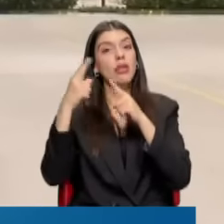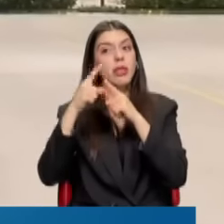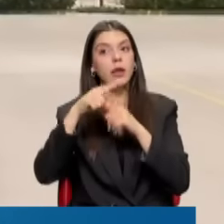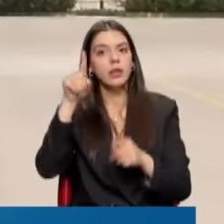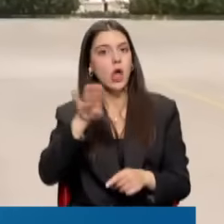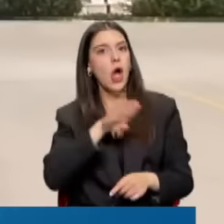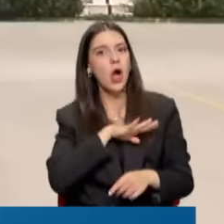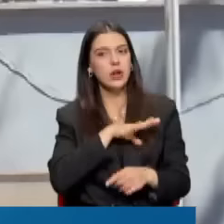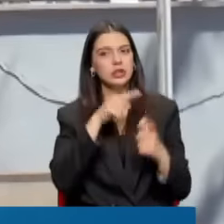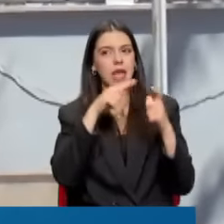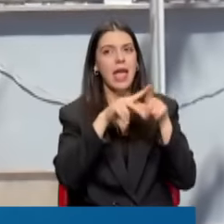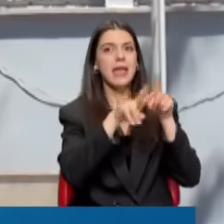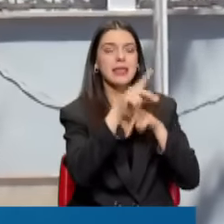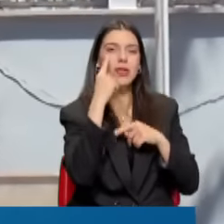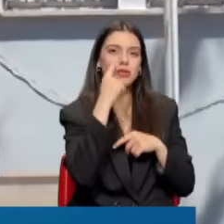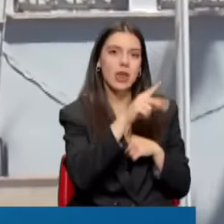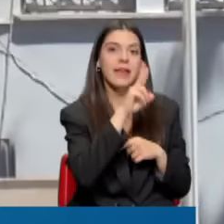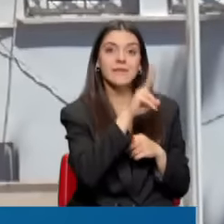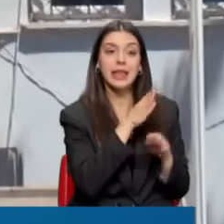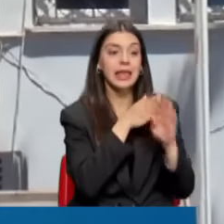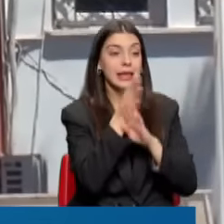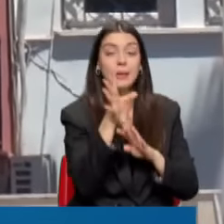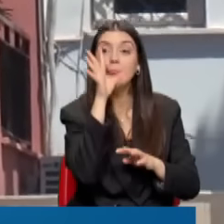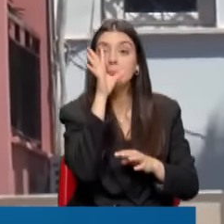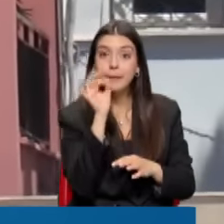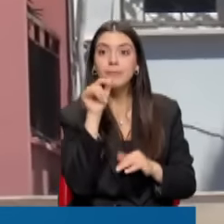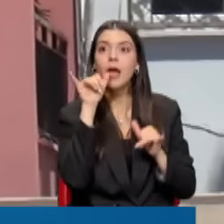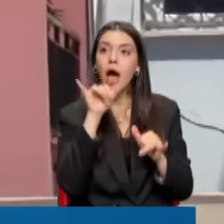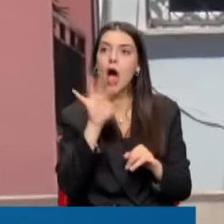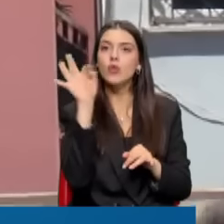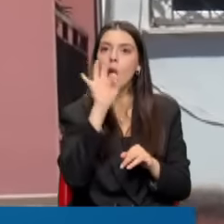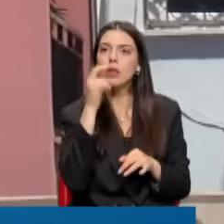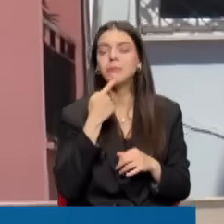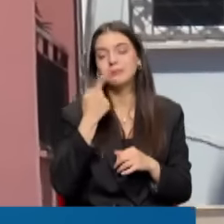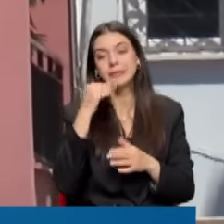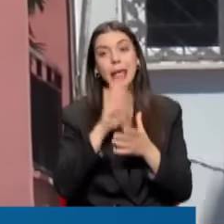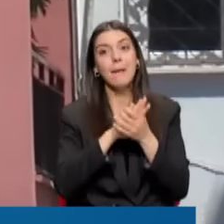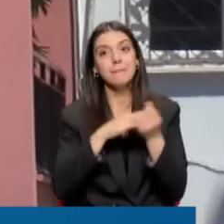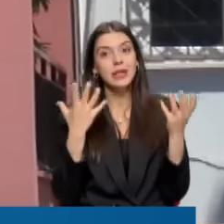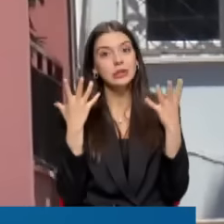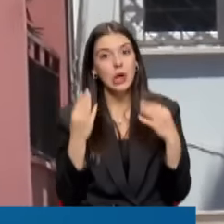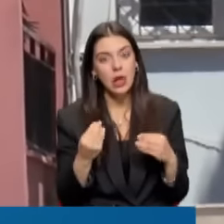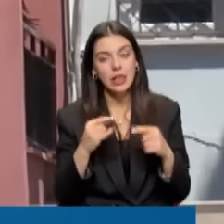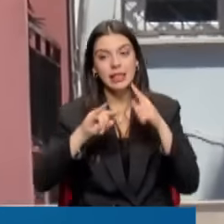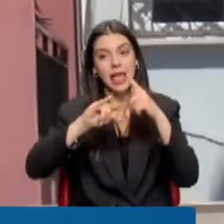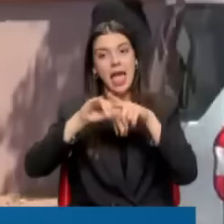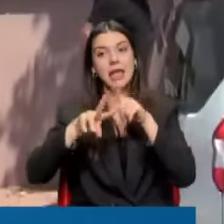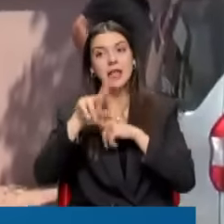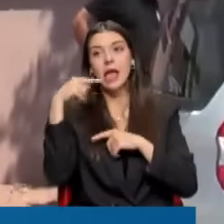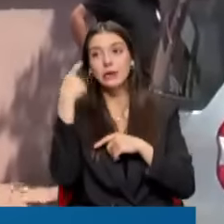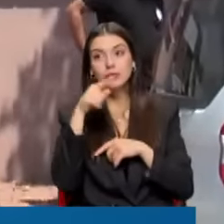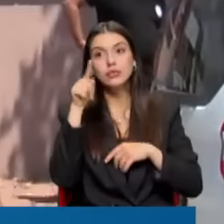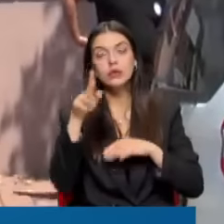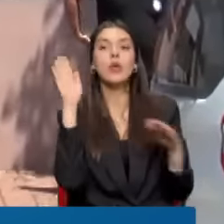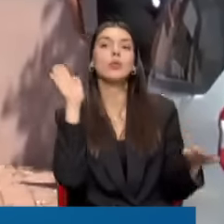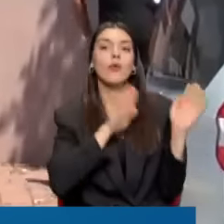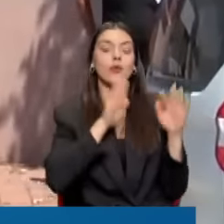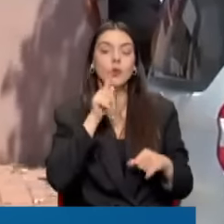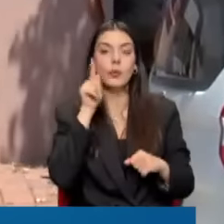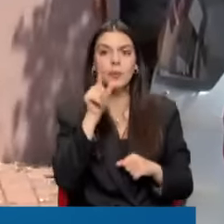Öğrencisi ey'nin velisi olarak okula gelen ve aynı okuldan geçen yıl mezun olan HY tarafından darb edildi